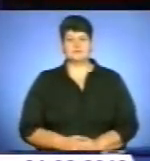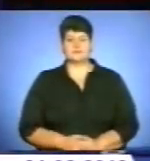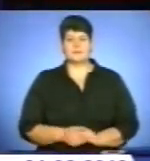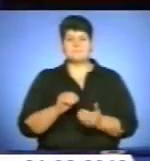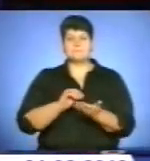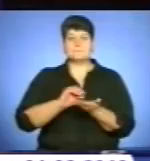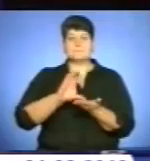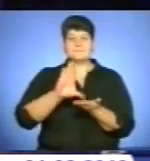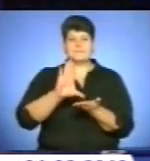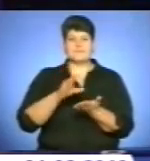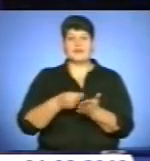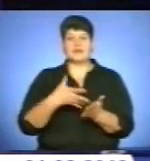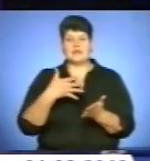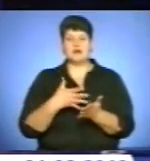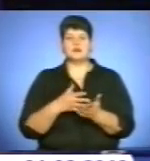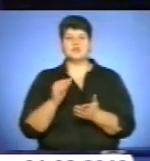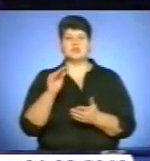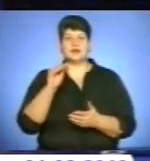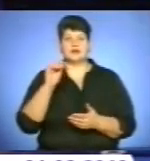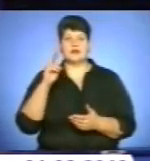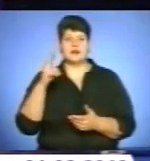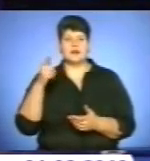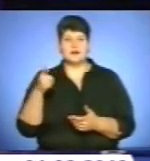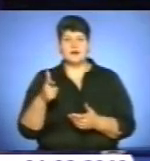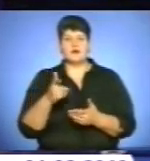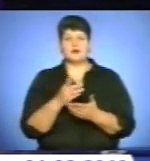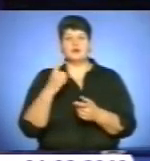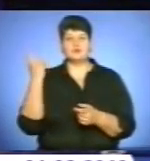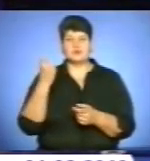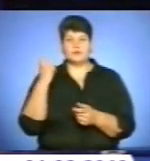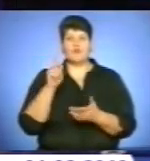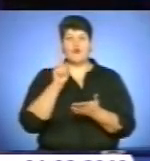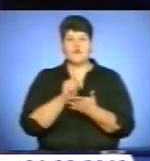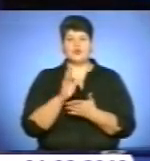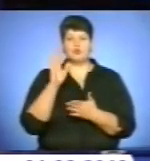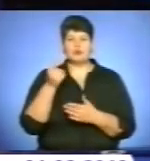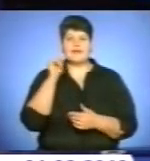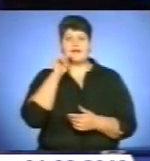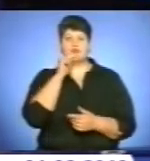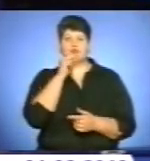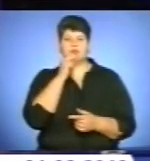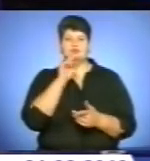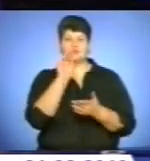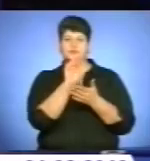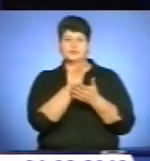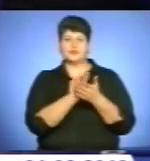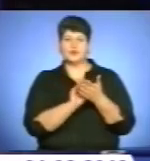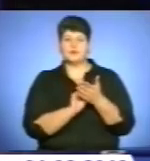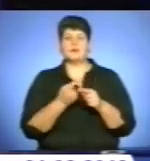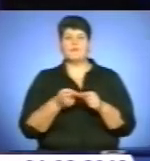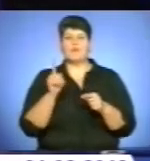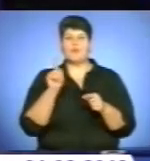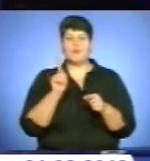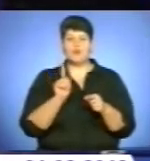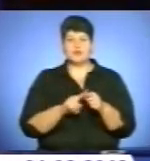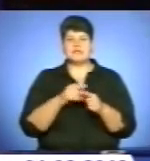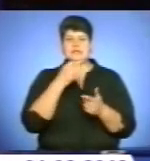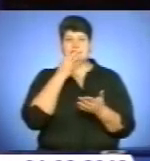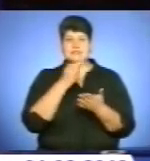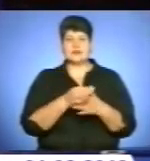Підвищення тарифів на послуги житлово-комунального господарства повинно бути економічно обґрунтованим. Про це на брифінгу повідомив